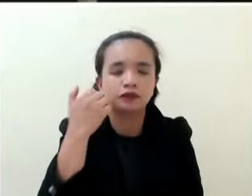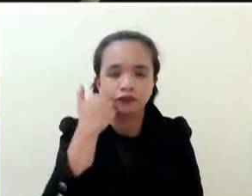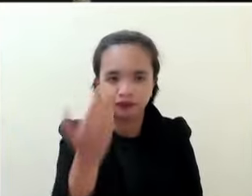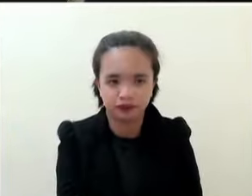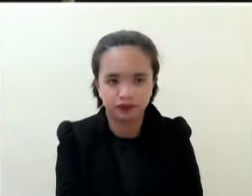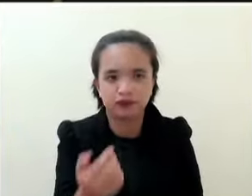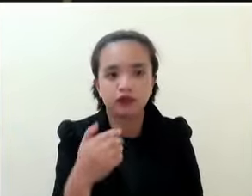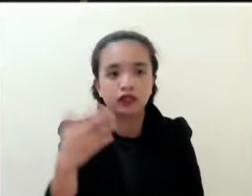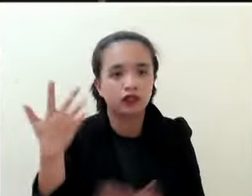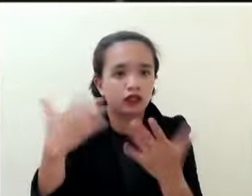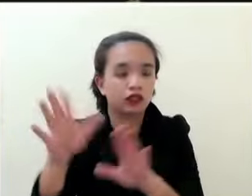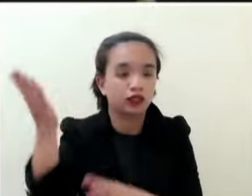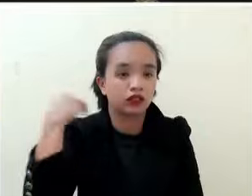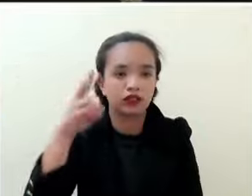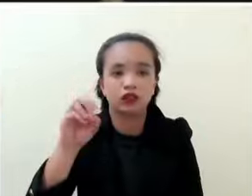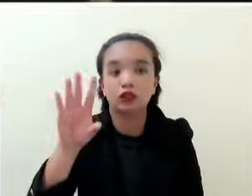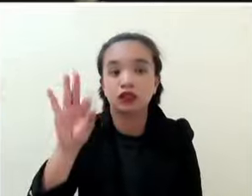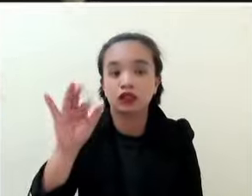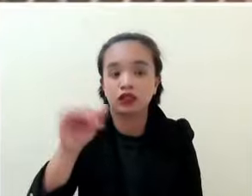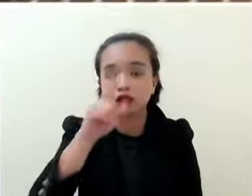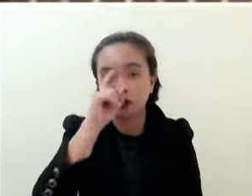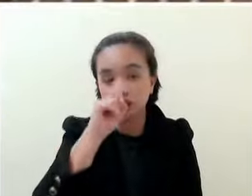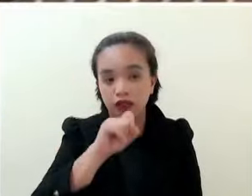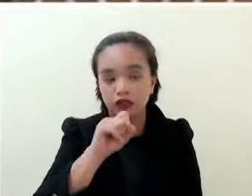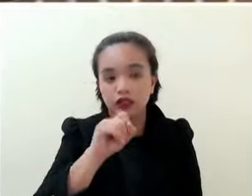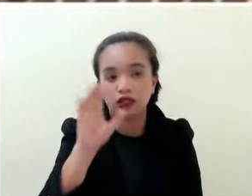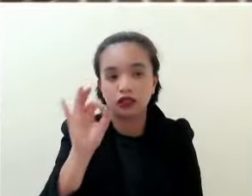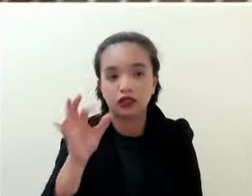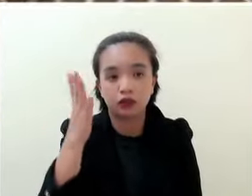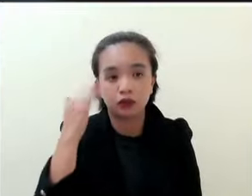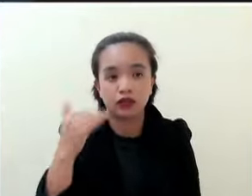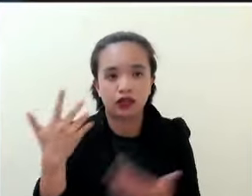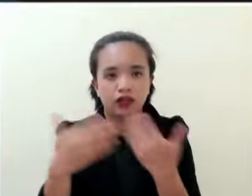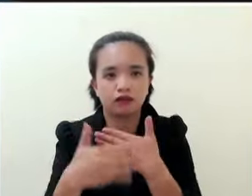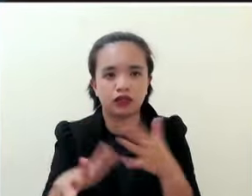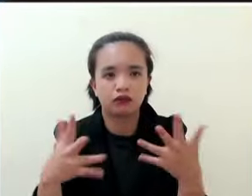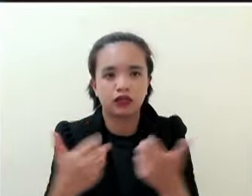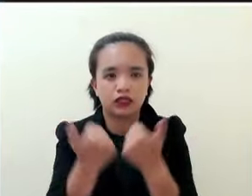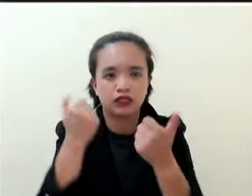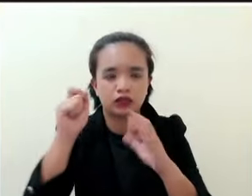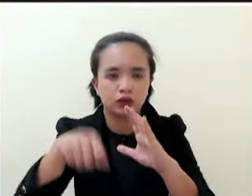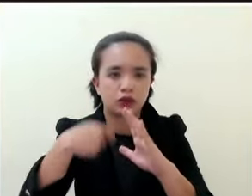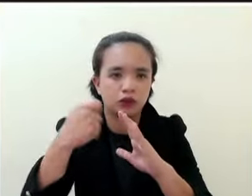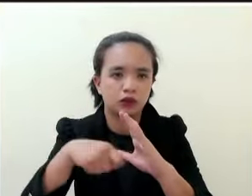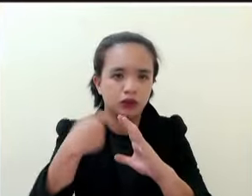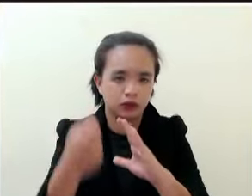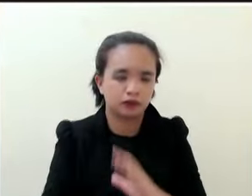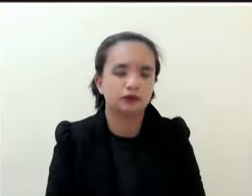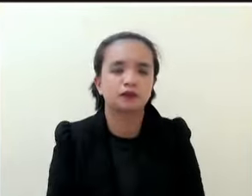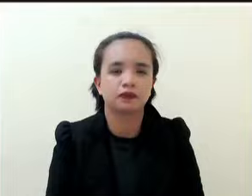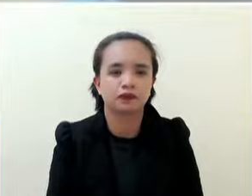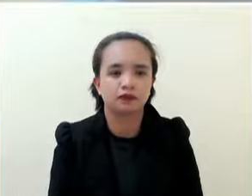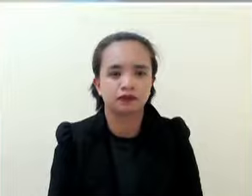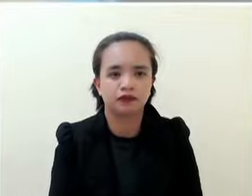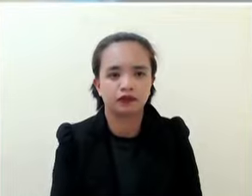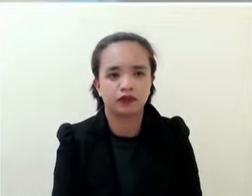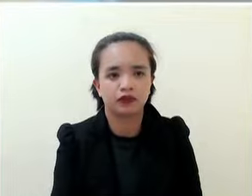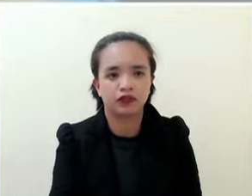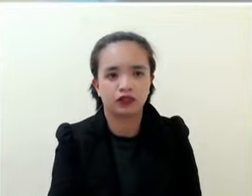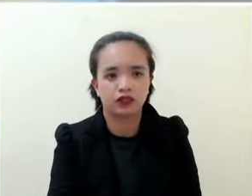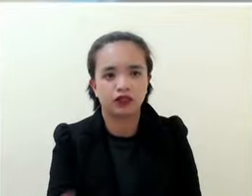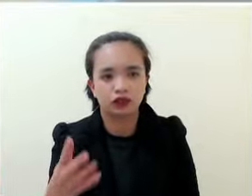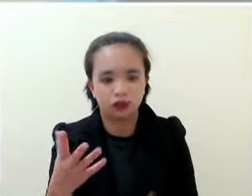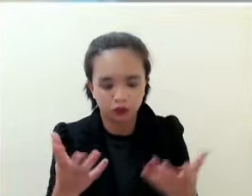na namatay noong 2019 sa edad na 90 matapos maaksidente sa shooting ng isang palabas. Your legacy will always